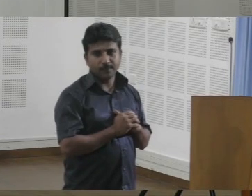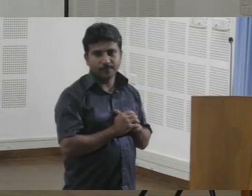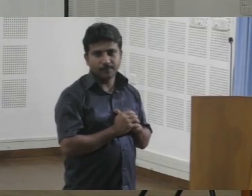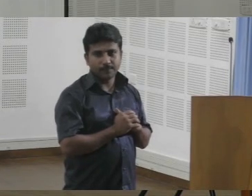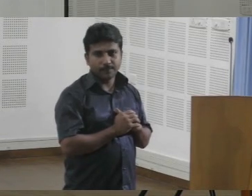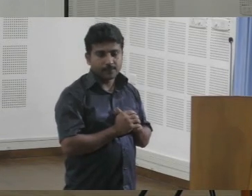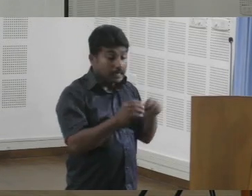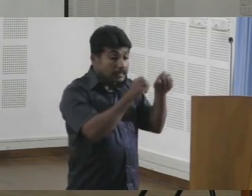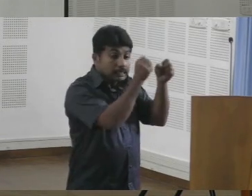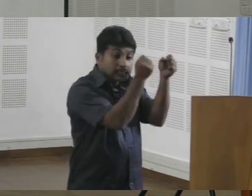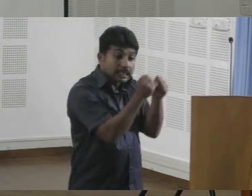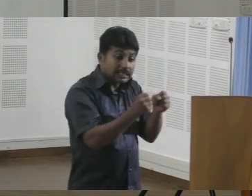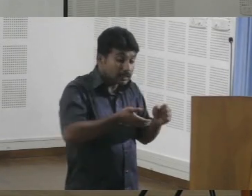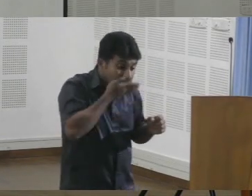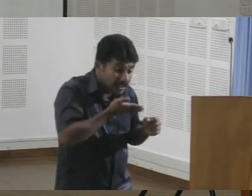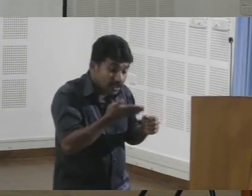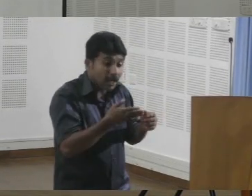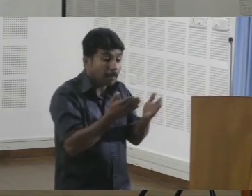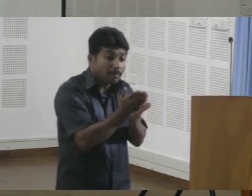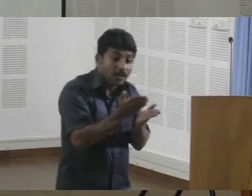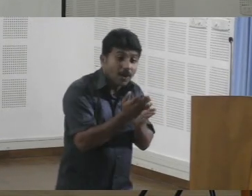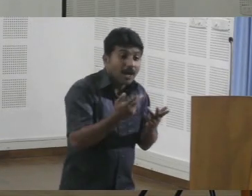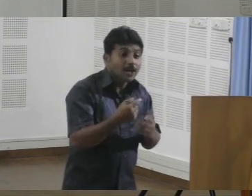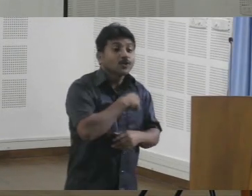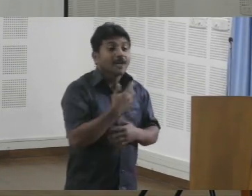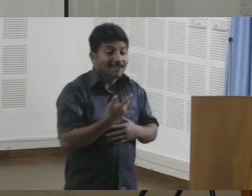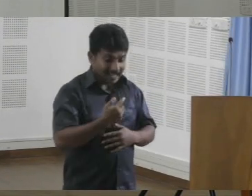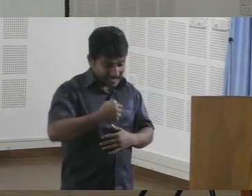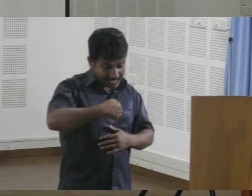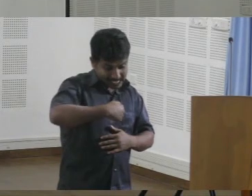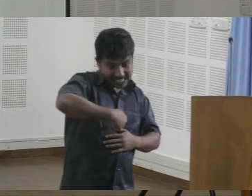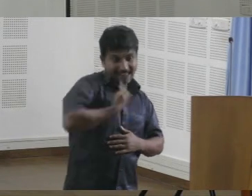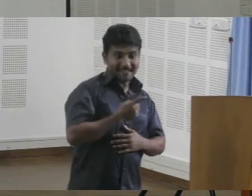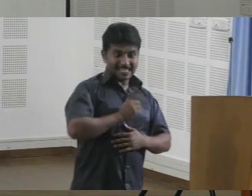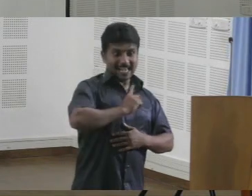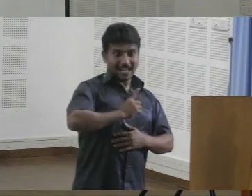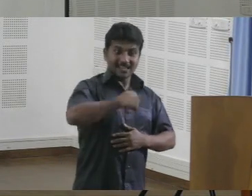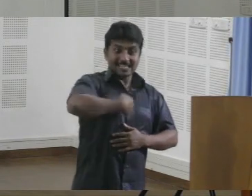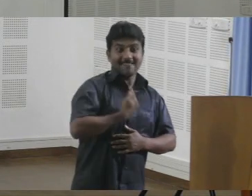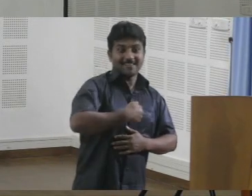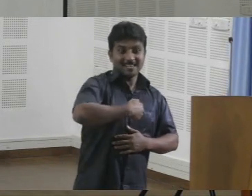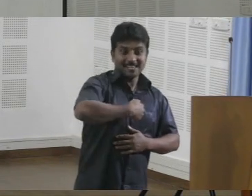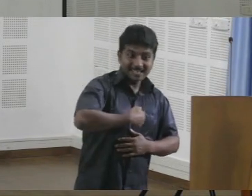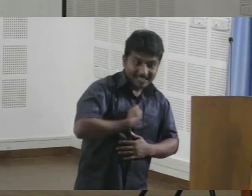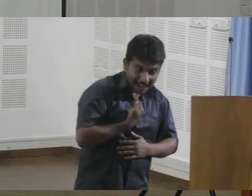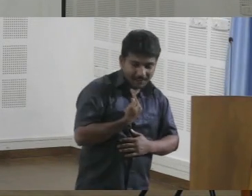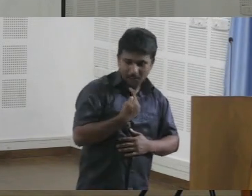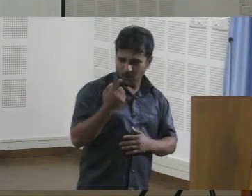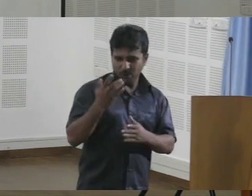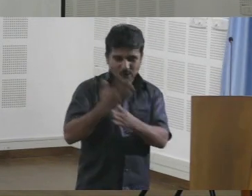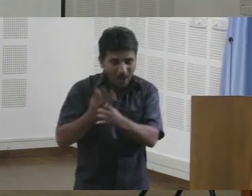സ്ട്രക്ചർ ടീച്ചിങ് മെത്തേഡ് ആണ് ഏറ്റവും കൂടുതൽ ഹെൽപ്പ് ചെയ്തത് ഇൻഡിപെൻഡന്റ് വർക്ക് സ്കിൽസ് ഉണ്ടാക്കാനാണ്. എന്തെങ്കിലും ഒരു ആക്ടിവിറ്റി അല്ലെങ്കിൽ